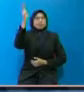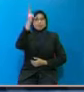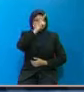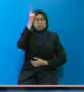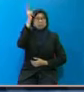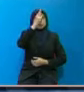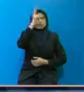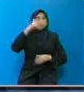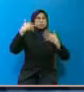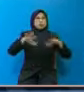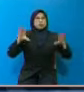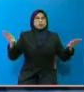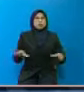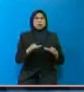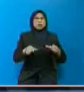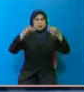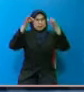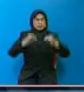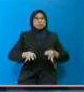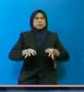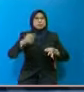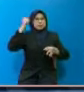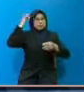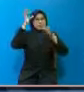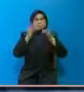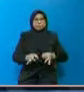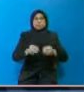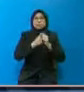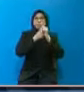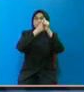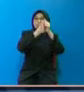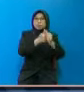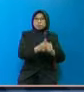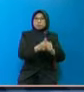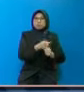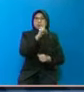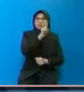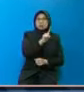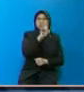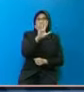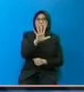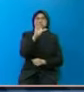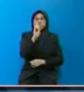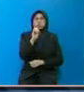Kerajaan telah buat keputusan berdasarkan kepada perkara